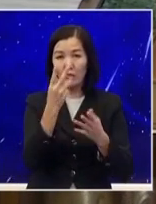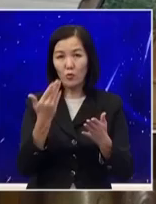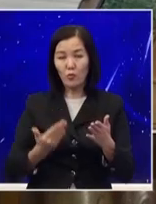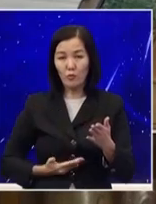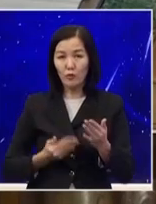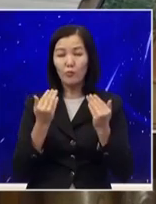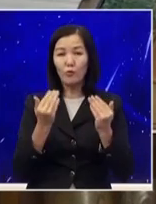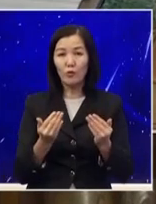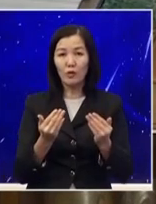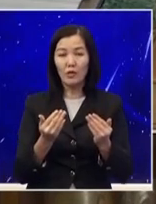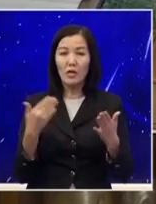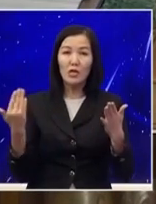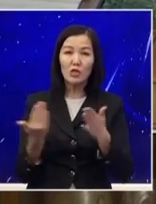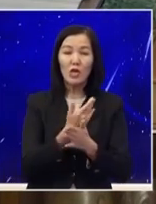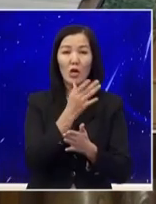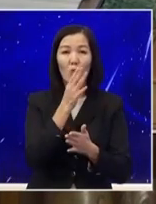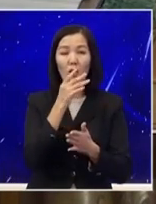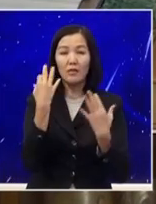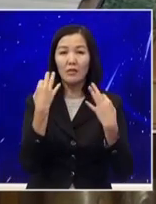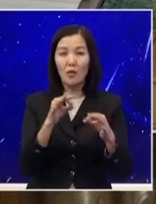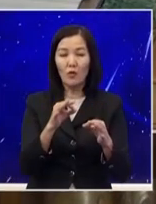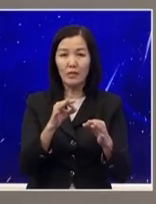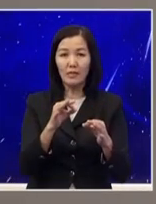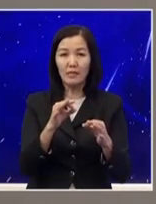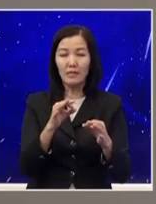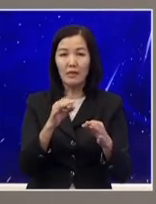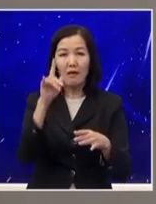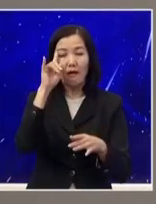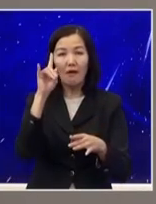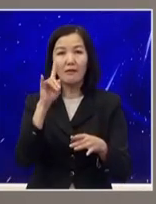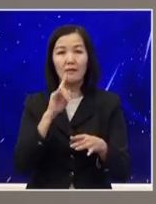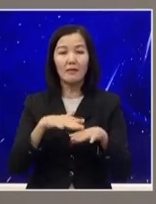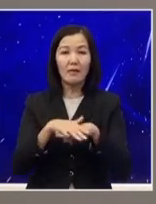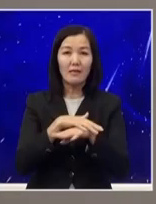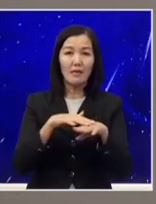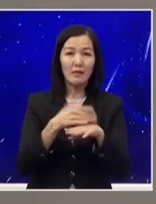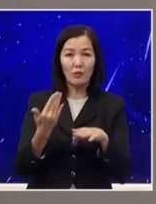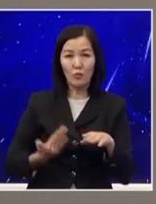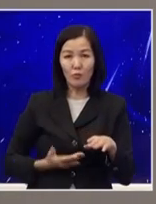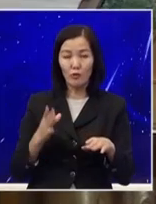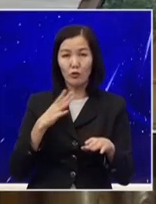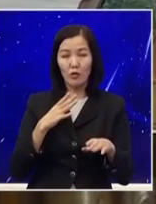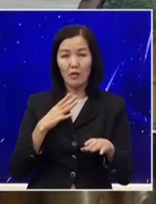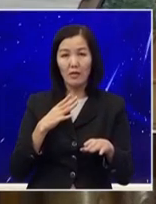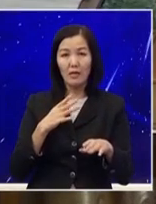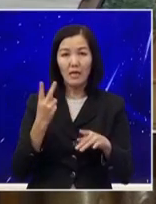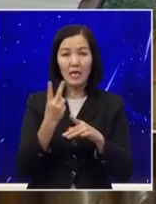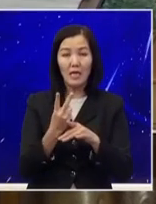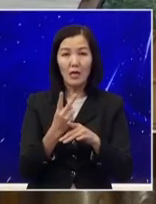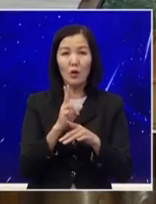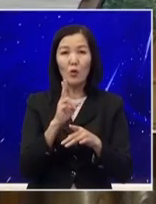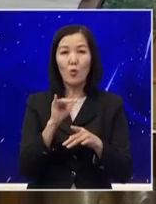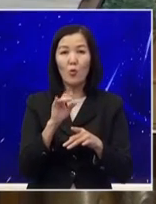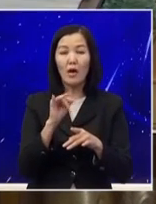Бүгінгі жаңа заман тәуелсіздік Қазақстан елінің куәгері. Бұл екі заманда да осы